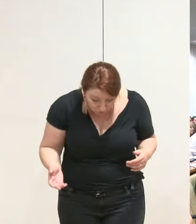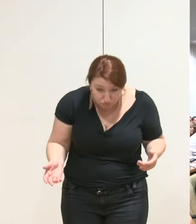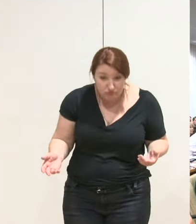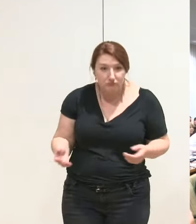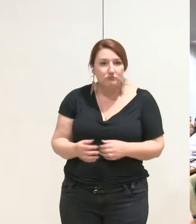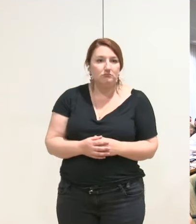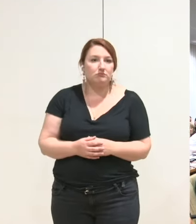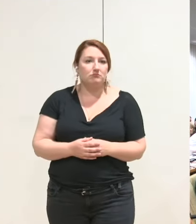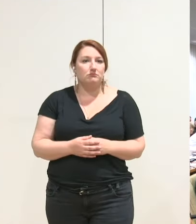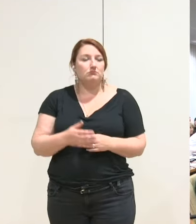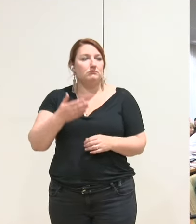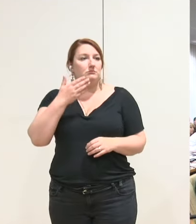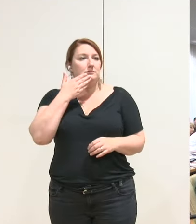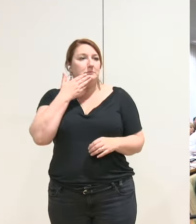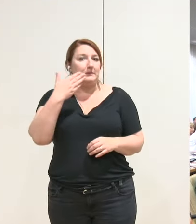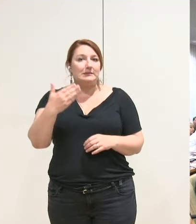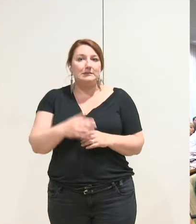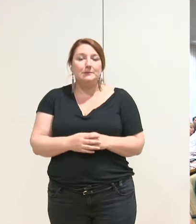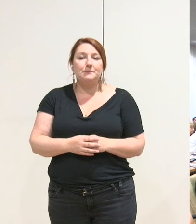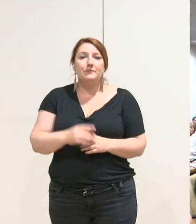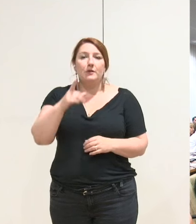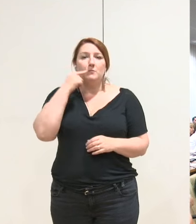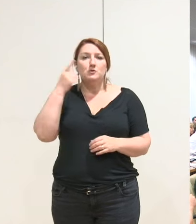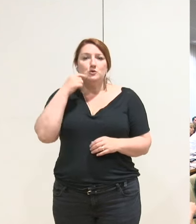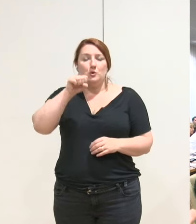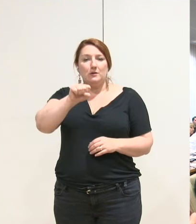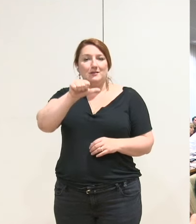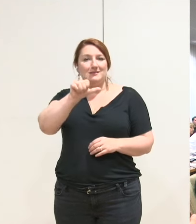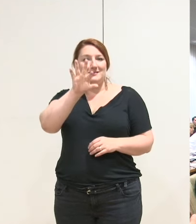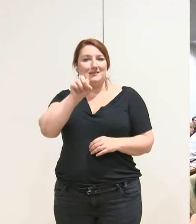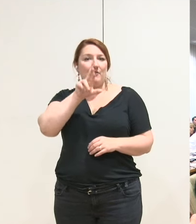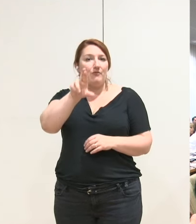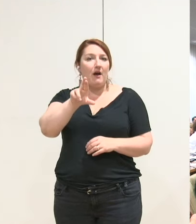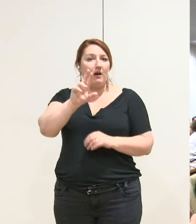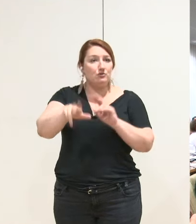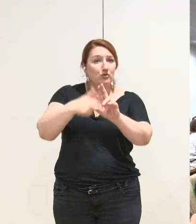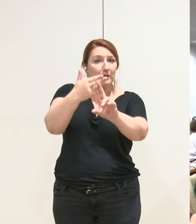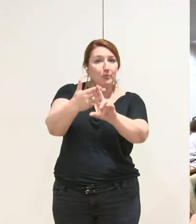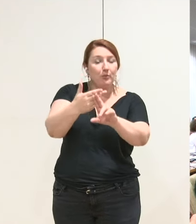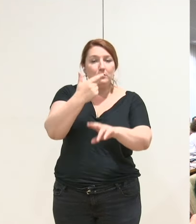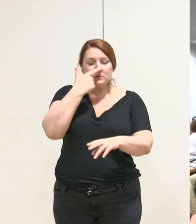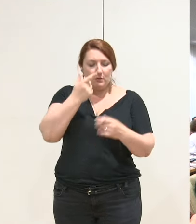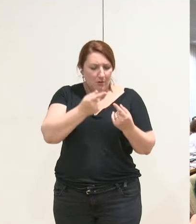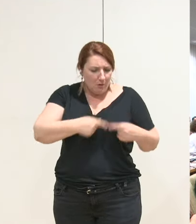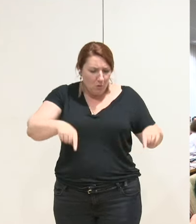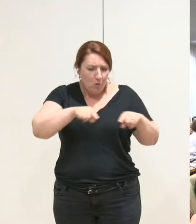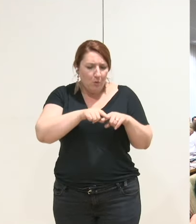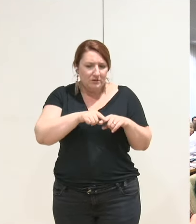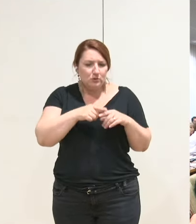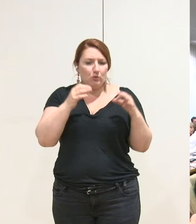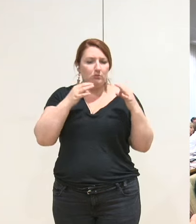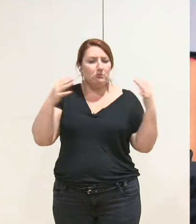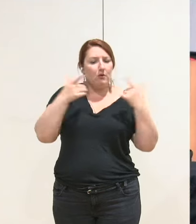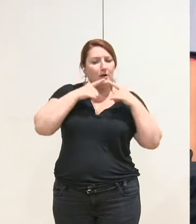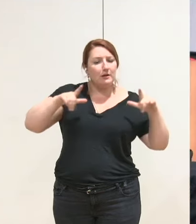merci euh donc pour répondre à Monsieur Safar je pense qu'on va en parler en commission dans libre et savoir mais bon